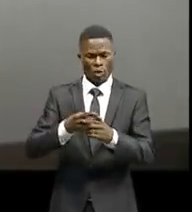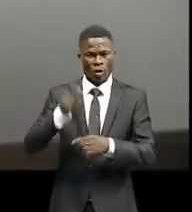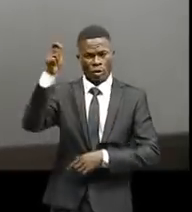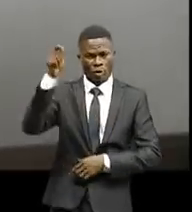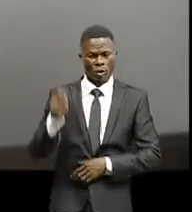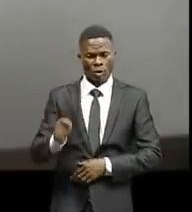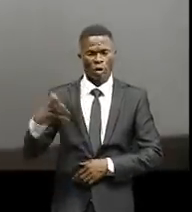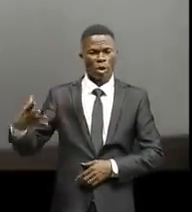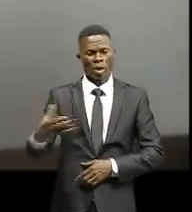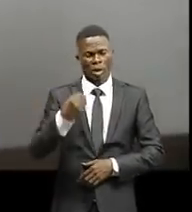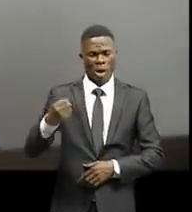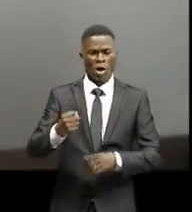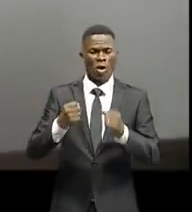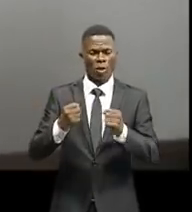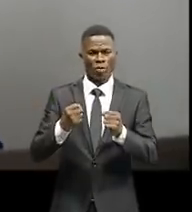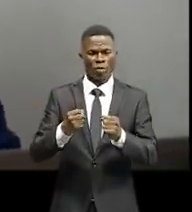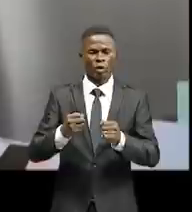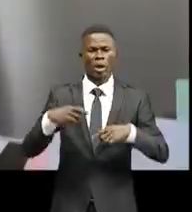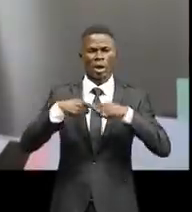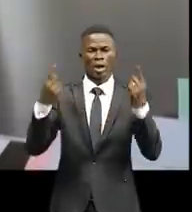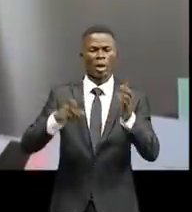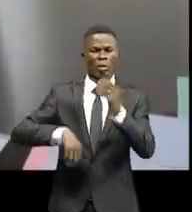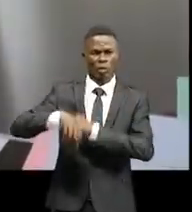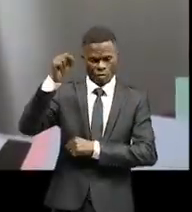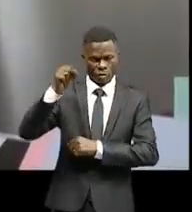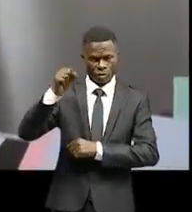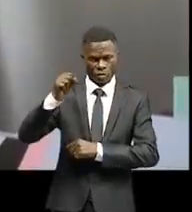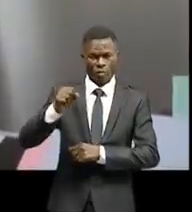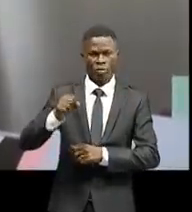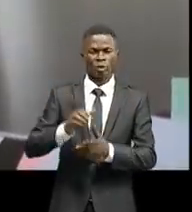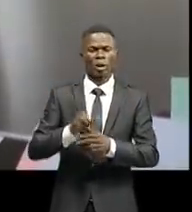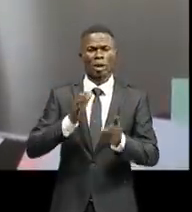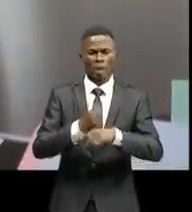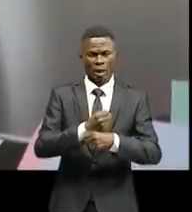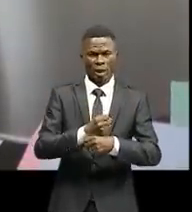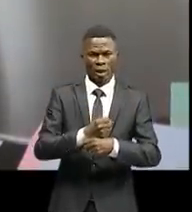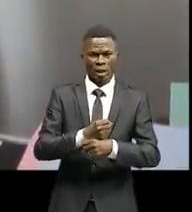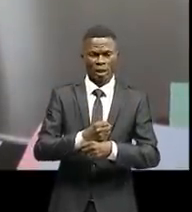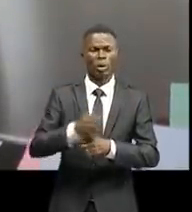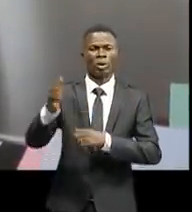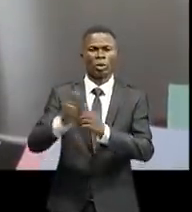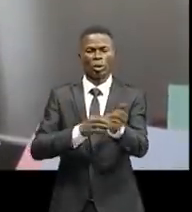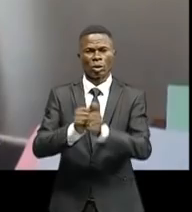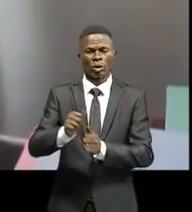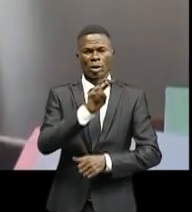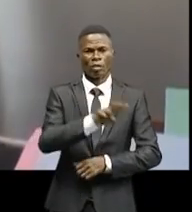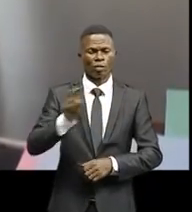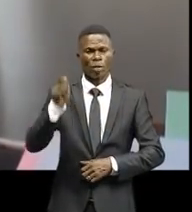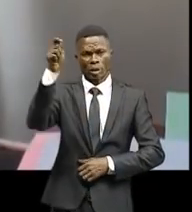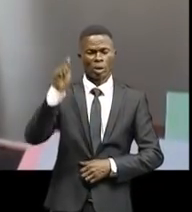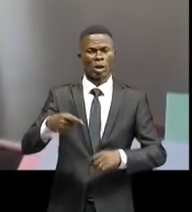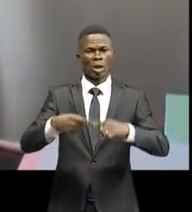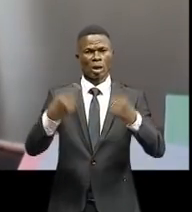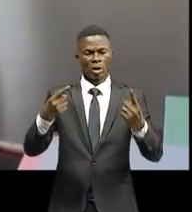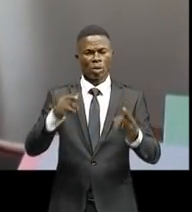sont passées sous le contrôle de forces armées de la République démocratique du Congo, sur l'axe Kinyana, occasionnant la neutralisation des 22 combattants ennemis